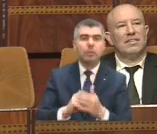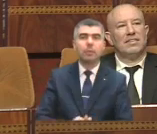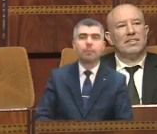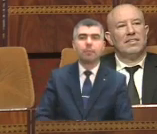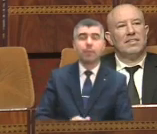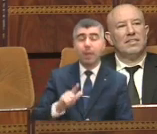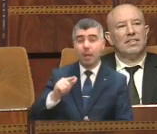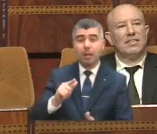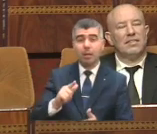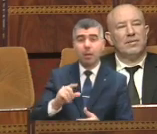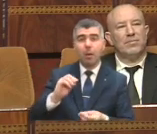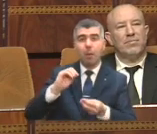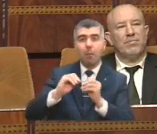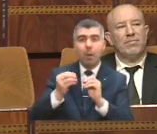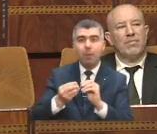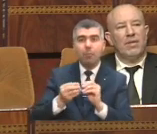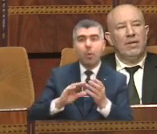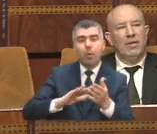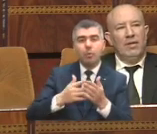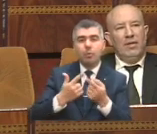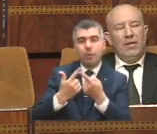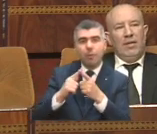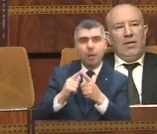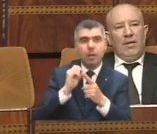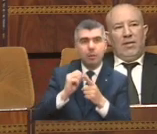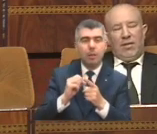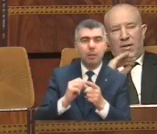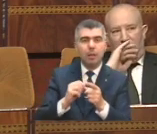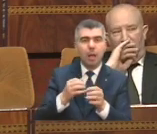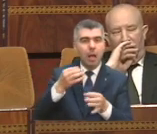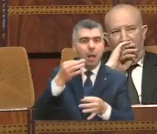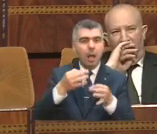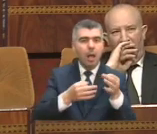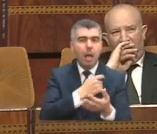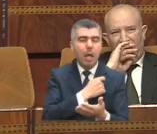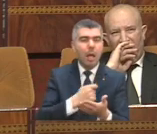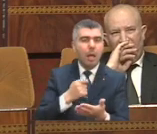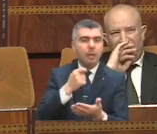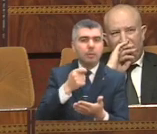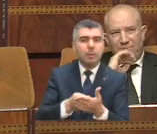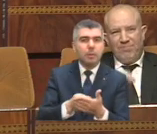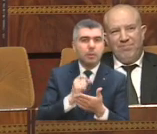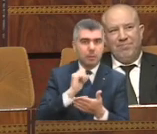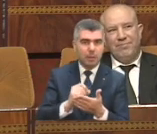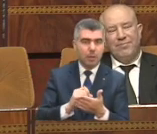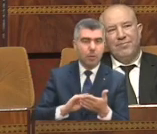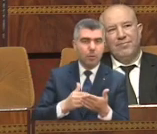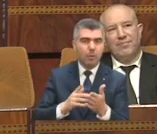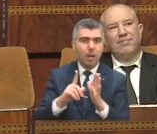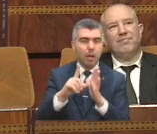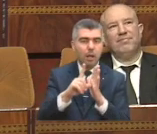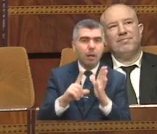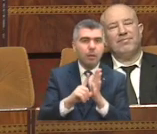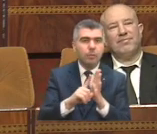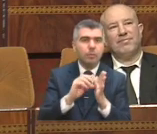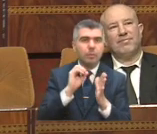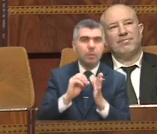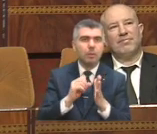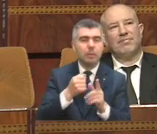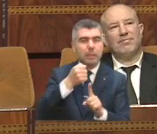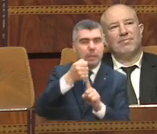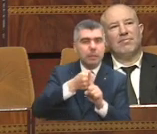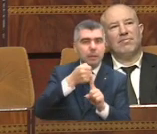إشكال يتعلق بجميع المتدخلين في مجال القضاء، أي المهن القضائية والقانونية التي يتعير